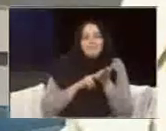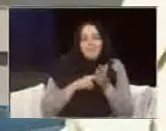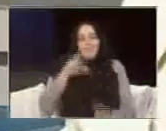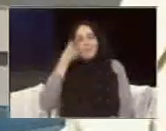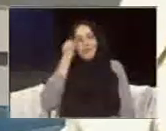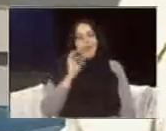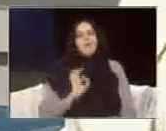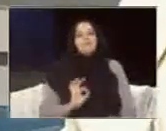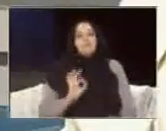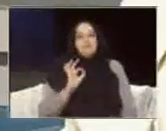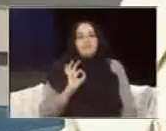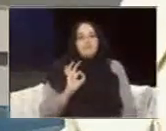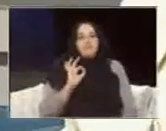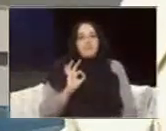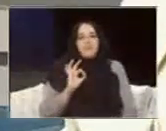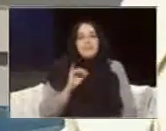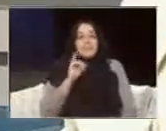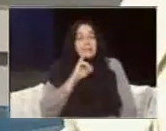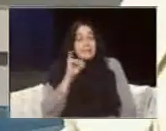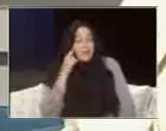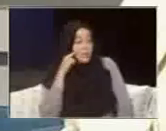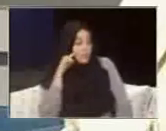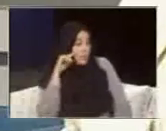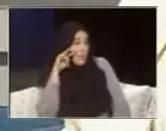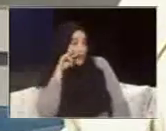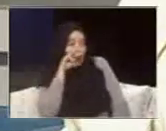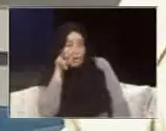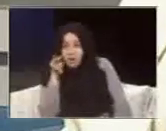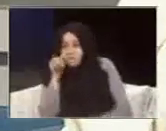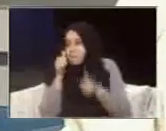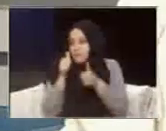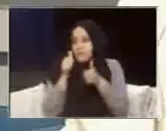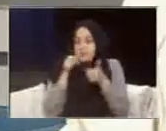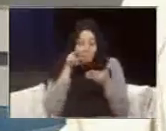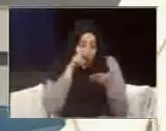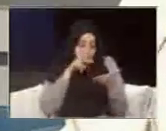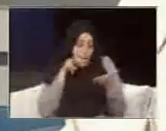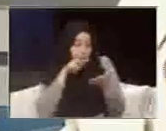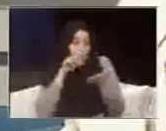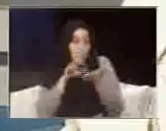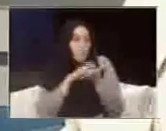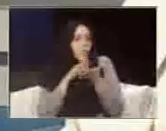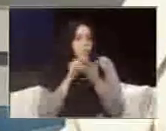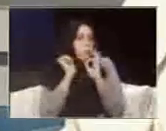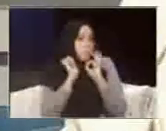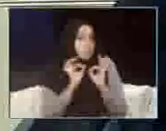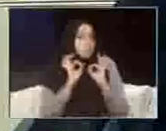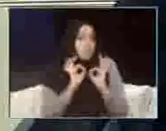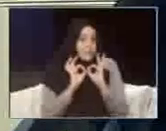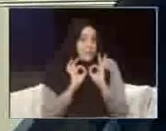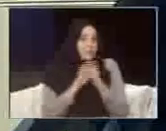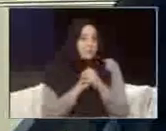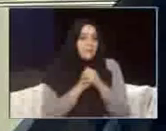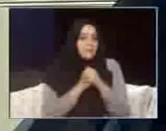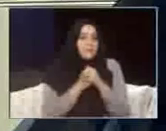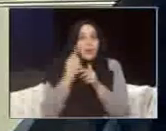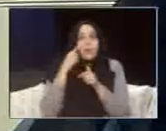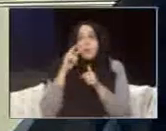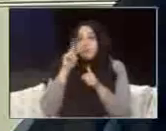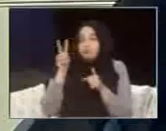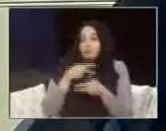سيدركها إذا دقق النظر في كتاب الله المقروء في المصحف الشريف وفي كتاب